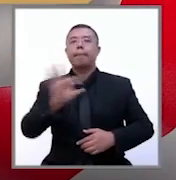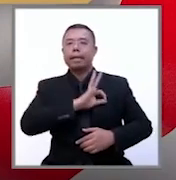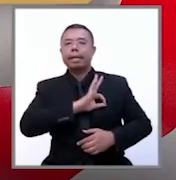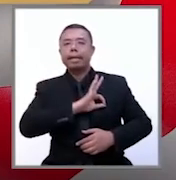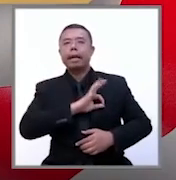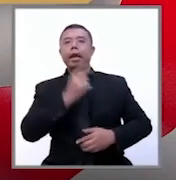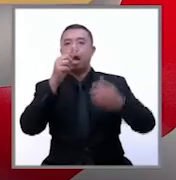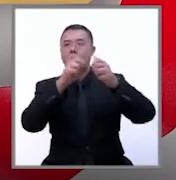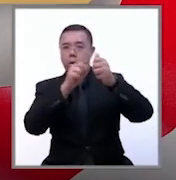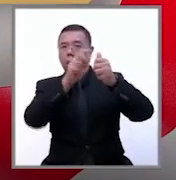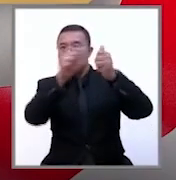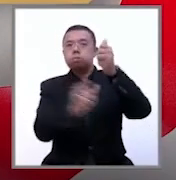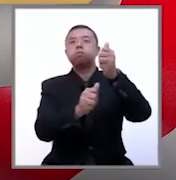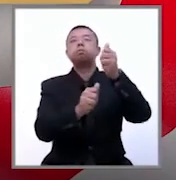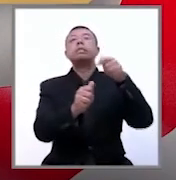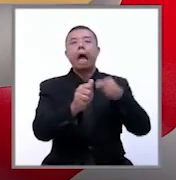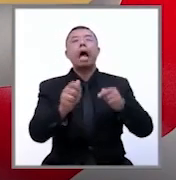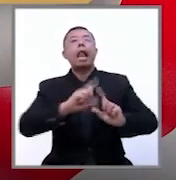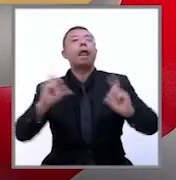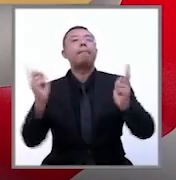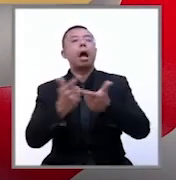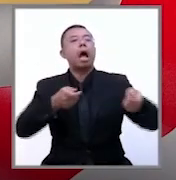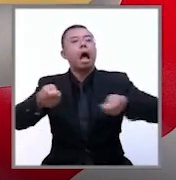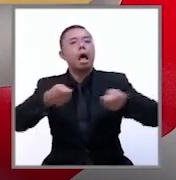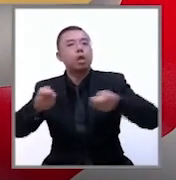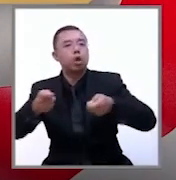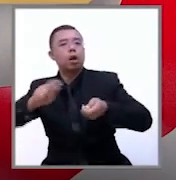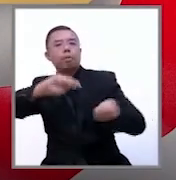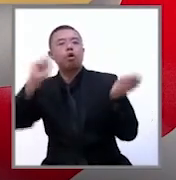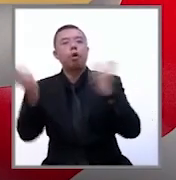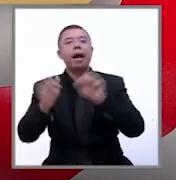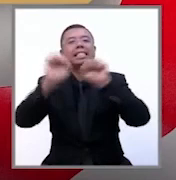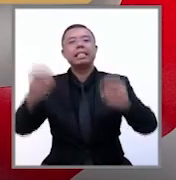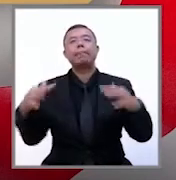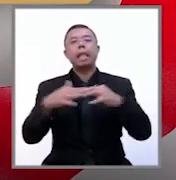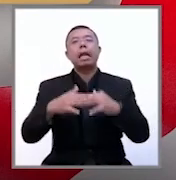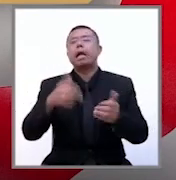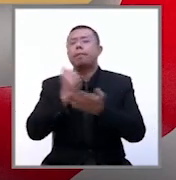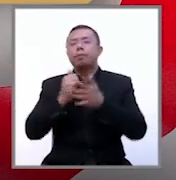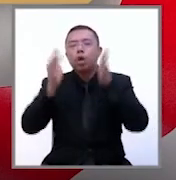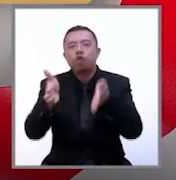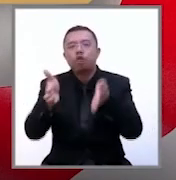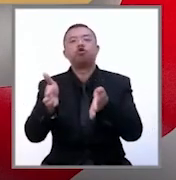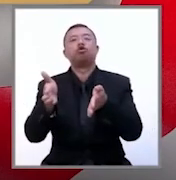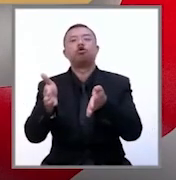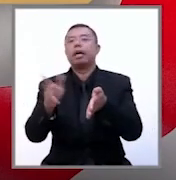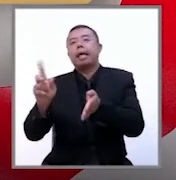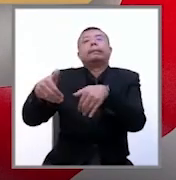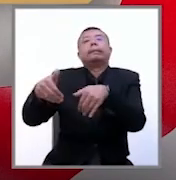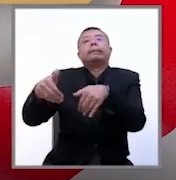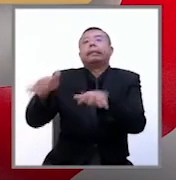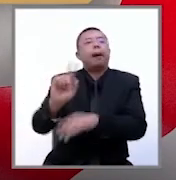ada satu kelembagaan yang bisa mengelola reforma agraria dengan sangat sungguh-sungguh tidak dibiarkan